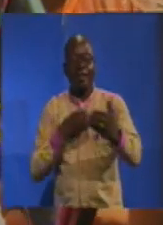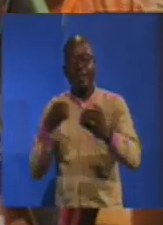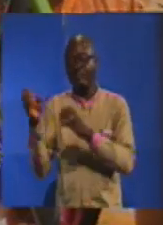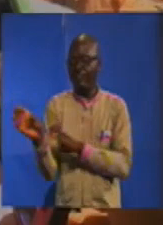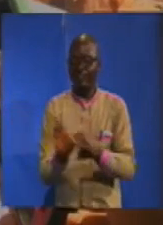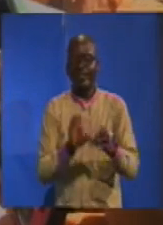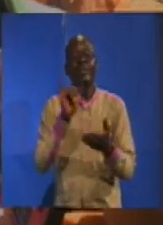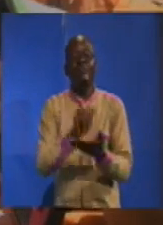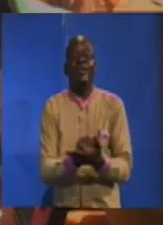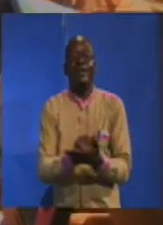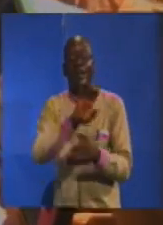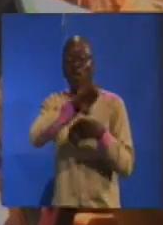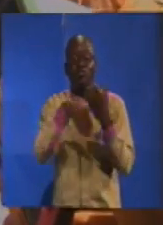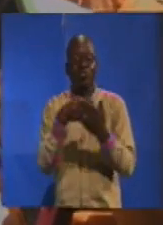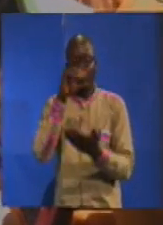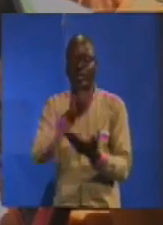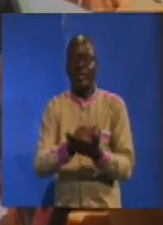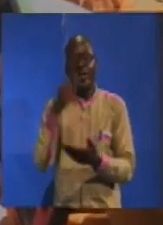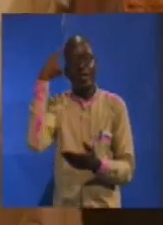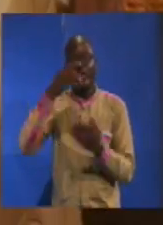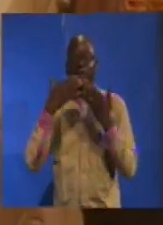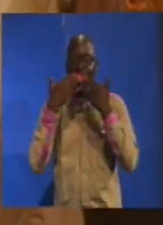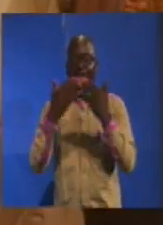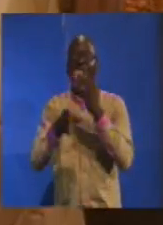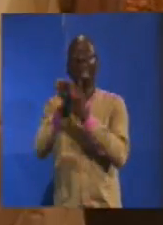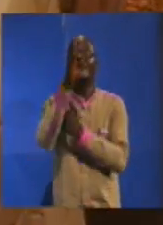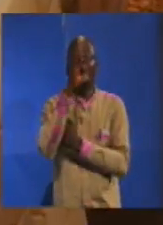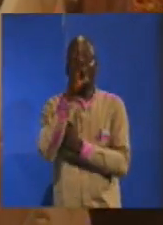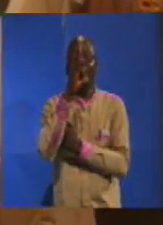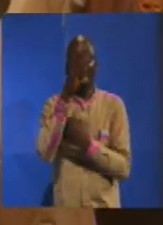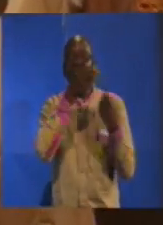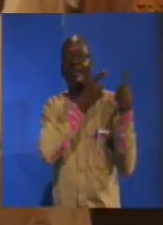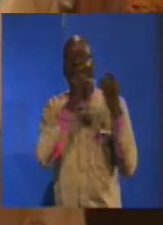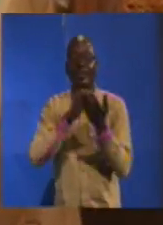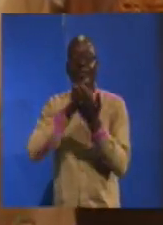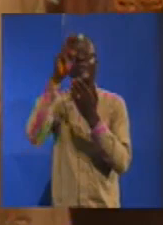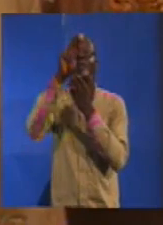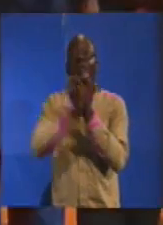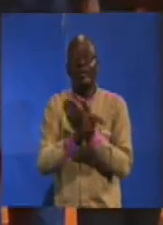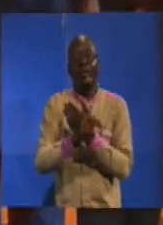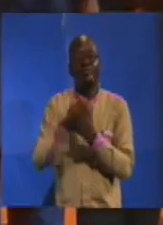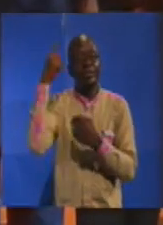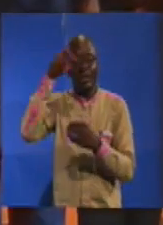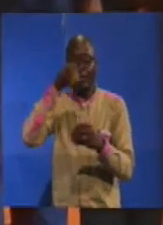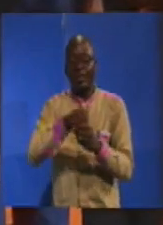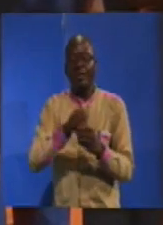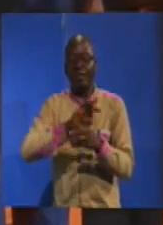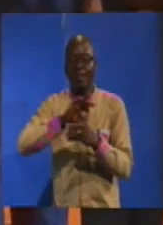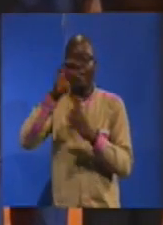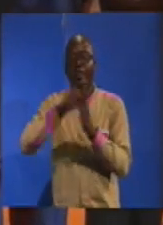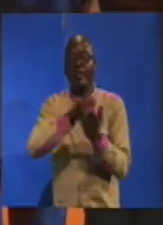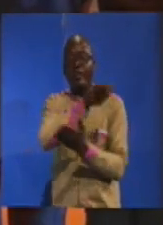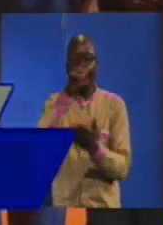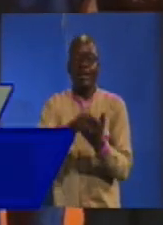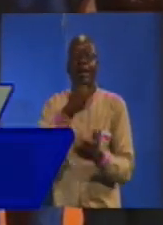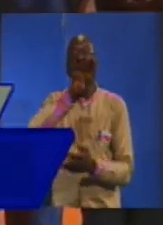faisons l'acte. Tout ça, c'est pour remercier Dieu. Le besoin en équipement biomédical est énorme dans la formation sanitaire de